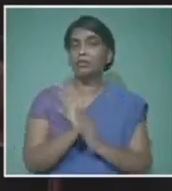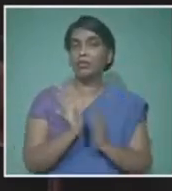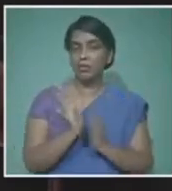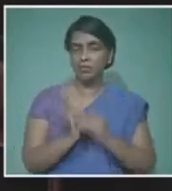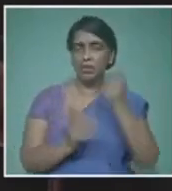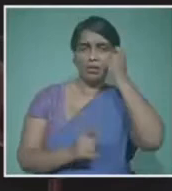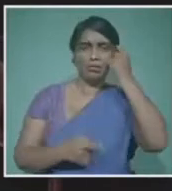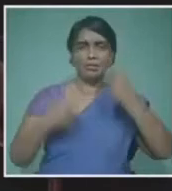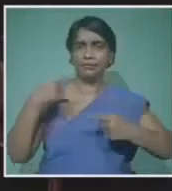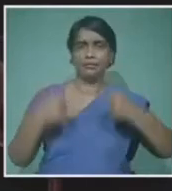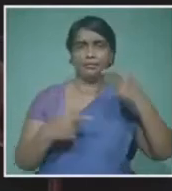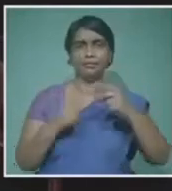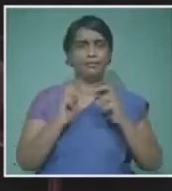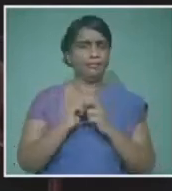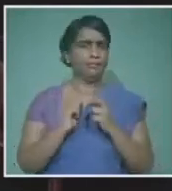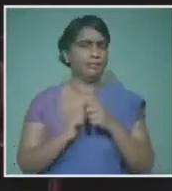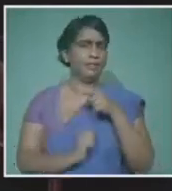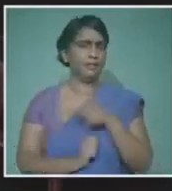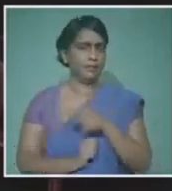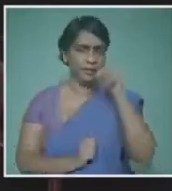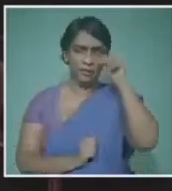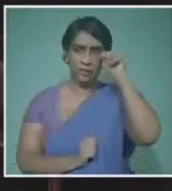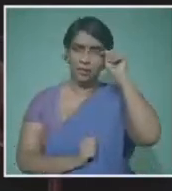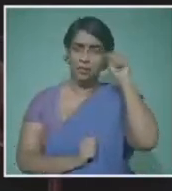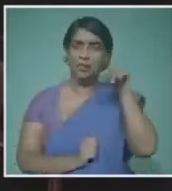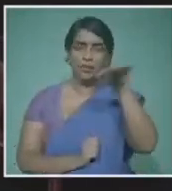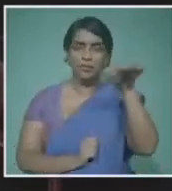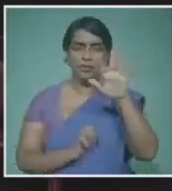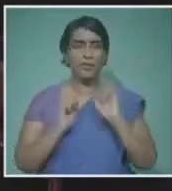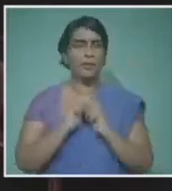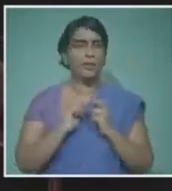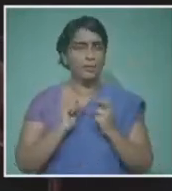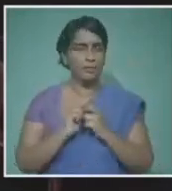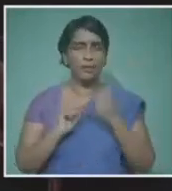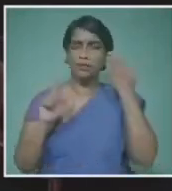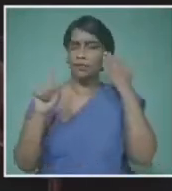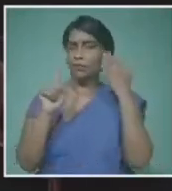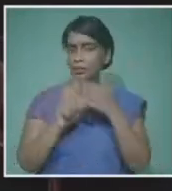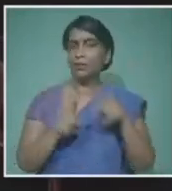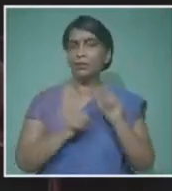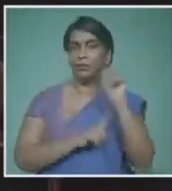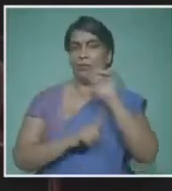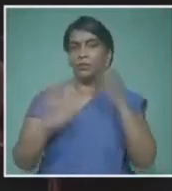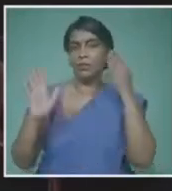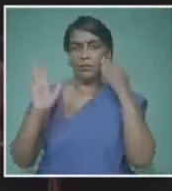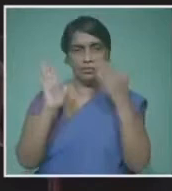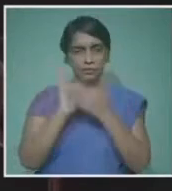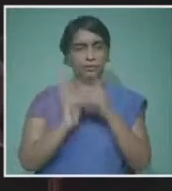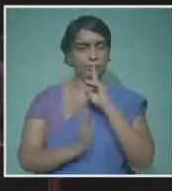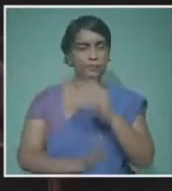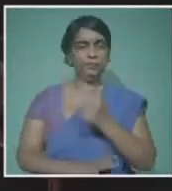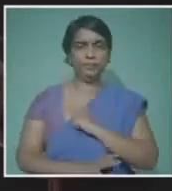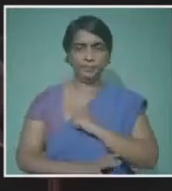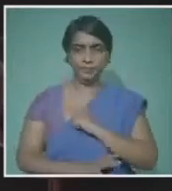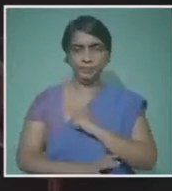සභාවේ මතභේදාත්මක නිර්දේශ පිළිබඳව සමාජයම ඇති ගැටලුකාරී තත්ත්වය මෙම සභාවේ අවධානයට යොමු කරනු